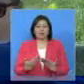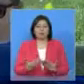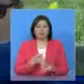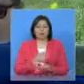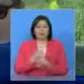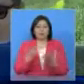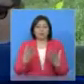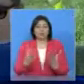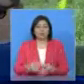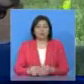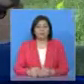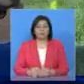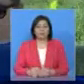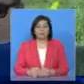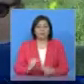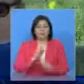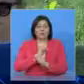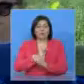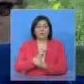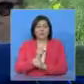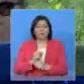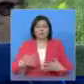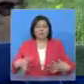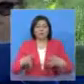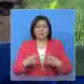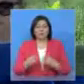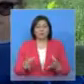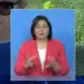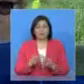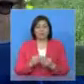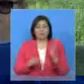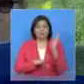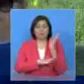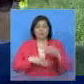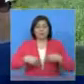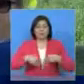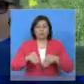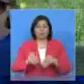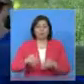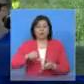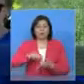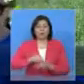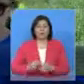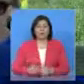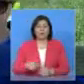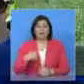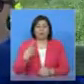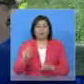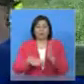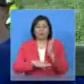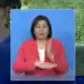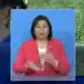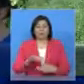мерекеде бір демалысымызды қиып, отбасымыздың атынан тал отырғызуға келіп отырық. Яғни бір тал